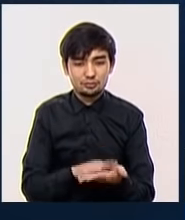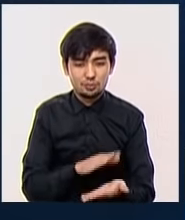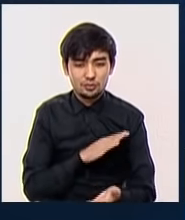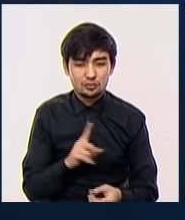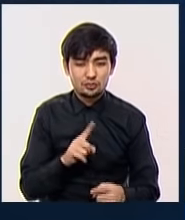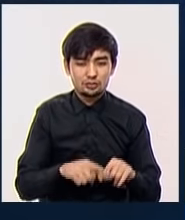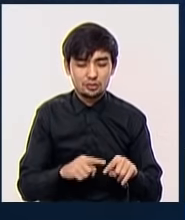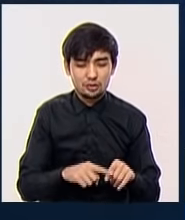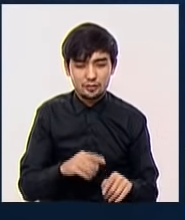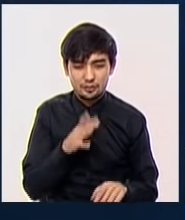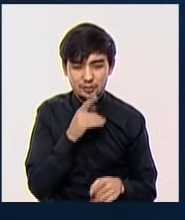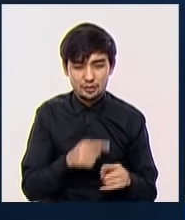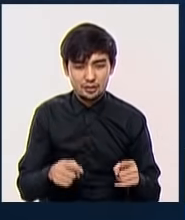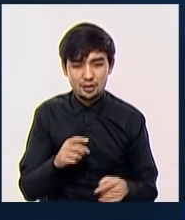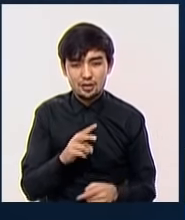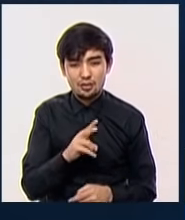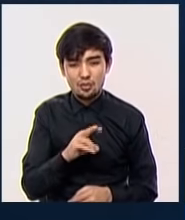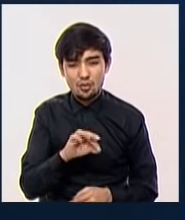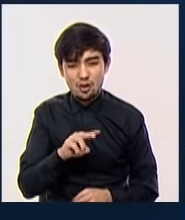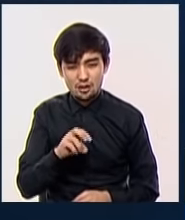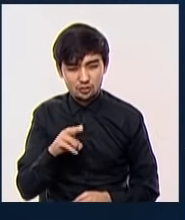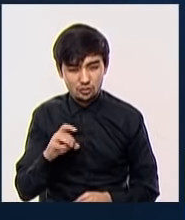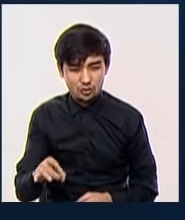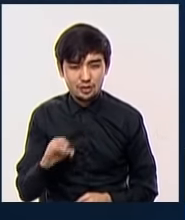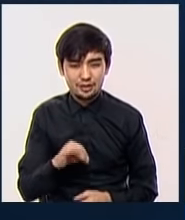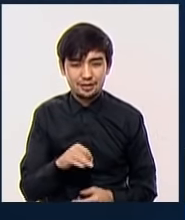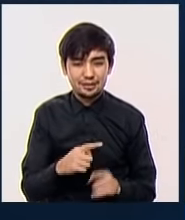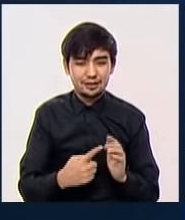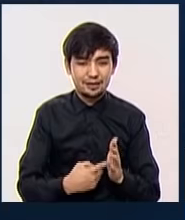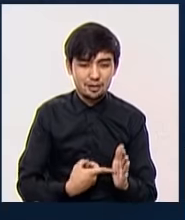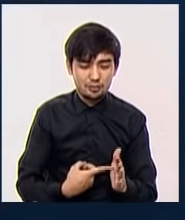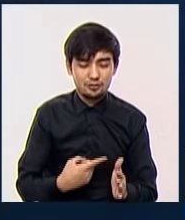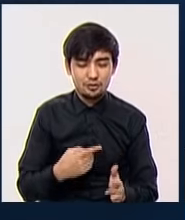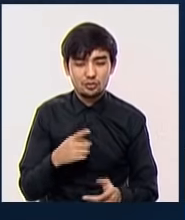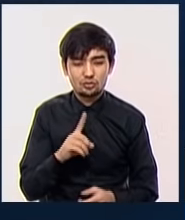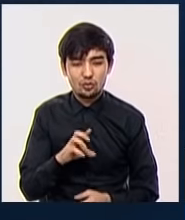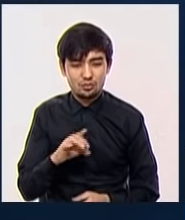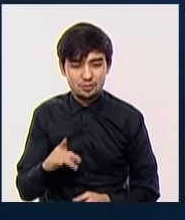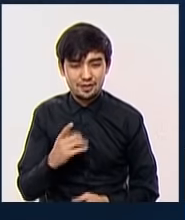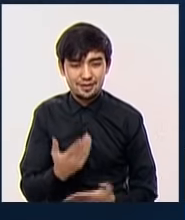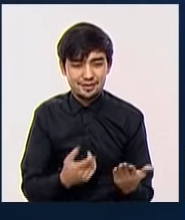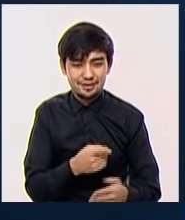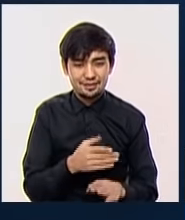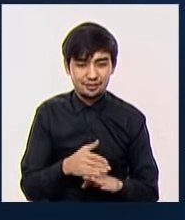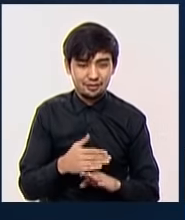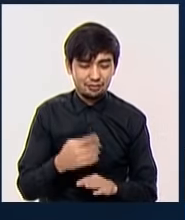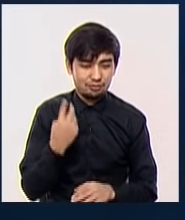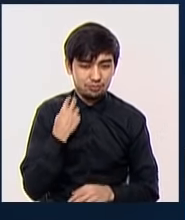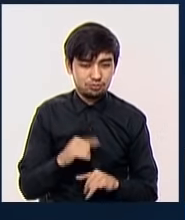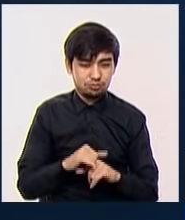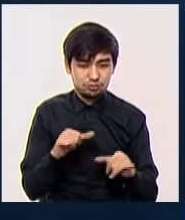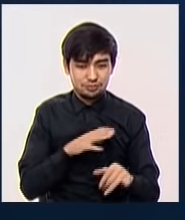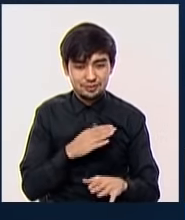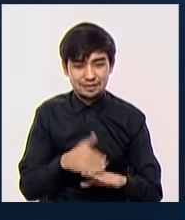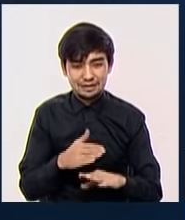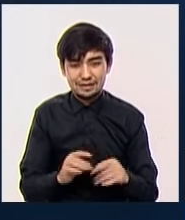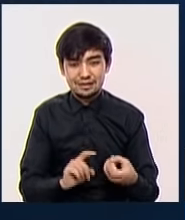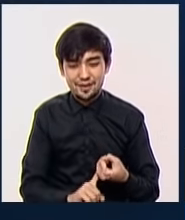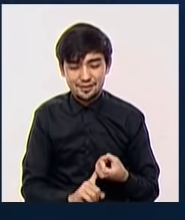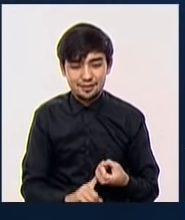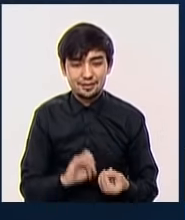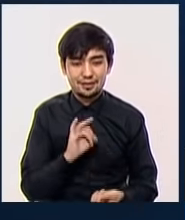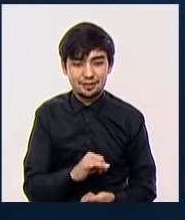финансовое лобби и коллекторской лобби это требование чтобы если эти займы возникли в результате кредитных отношений и